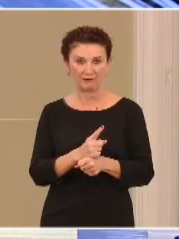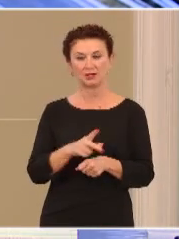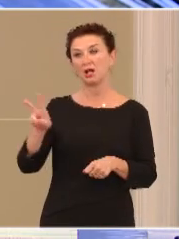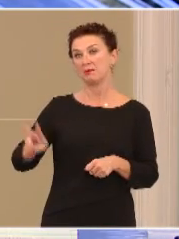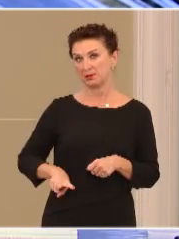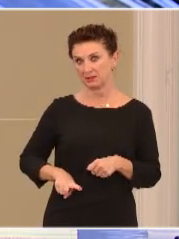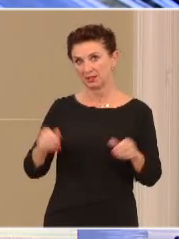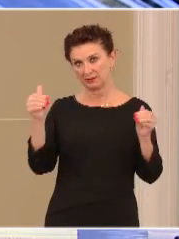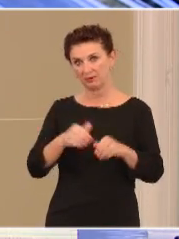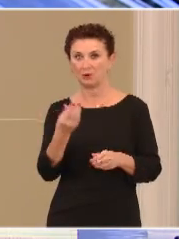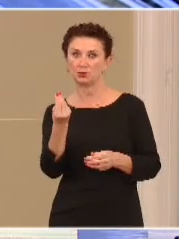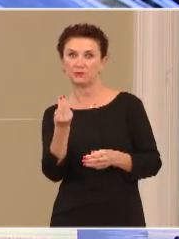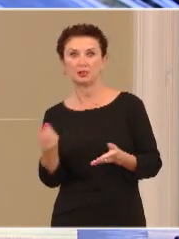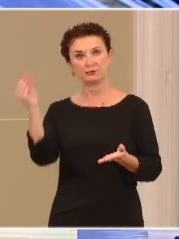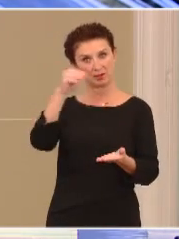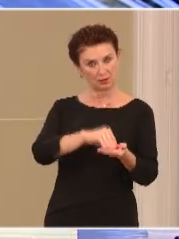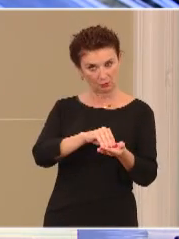dofinansowywać poszczególne inwestycje do kwoty